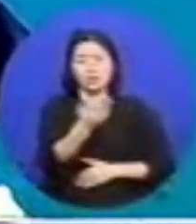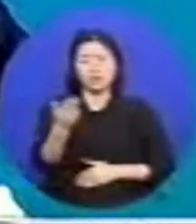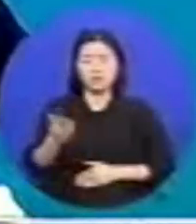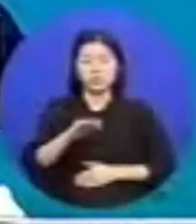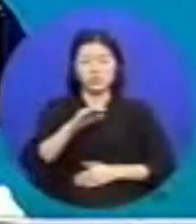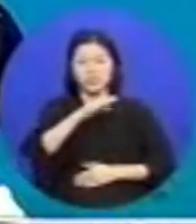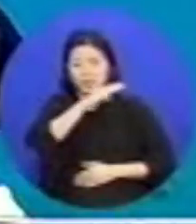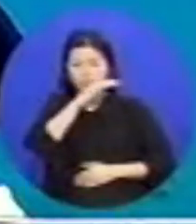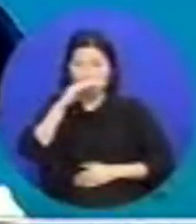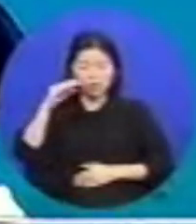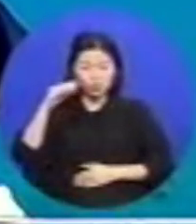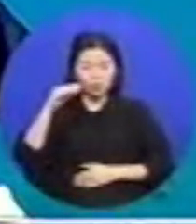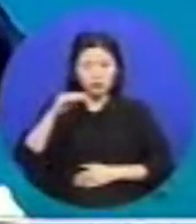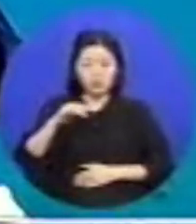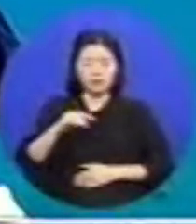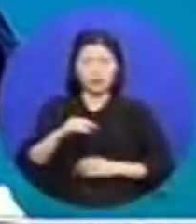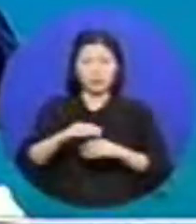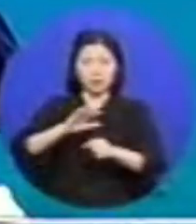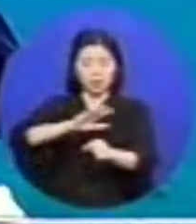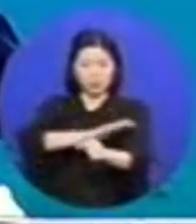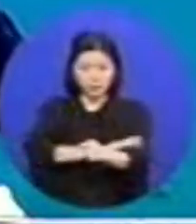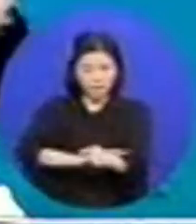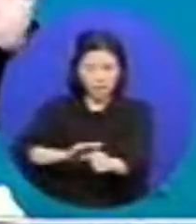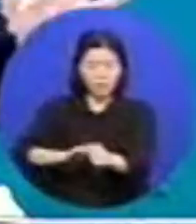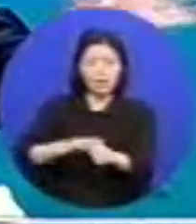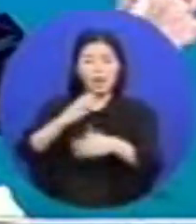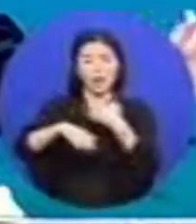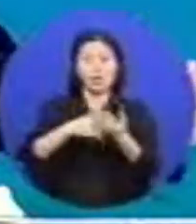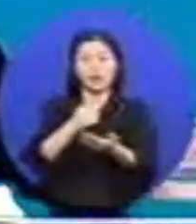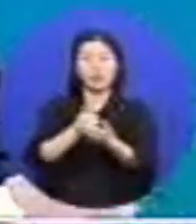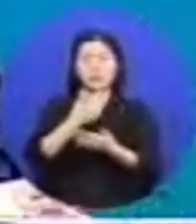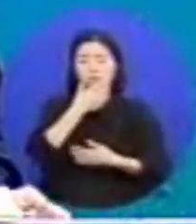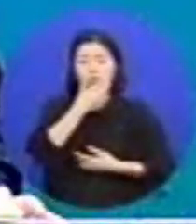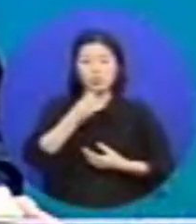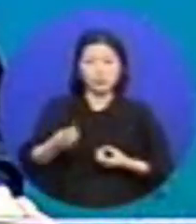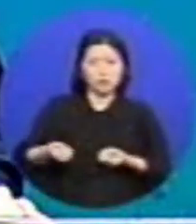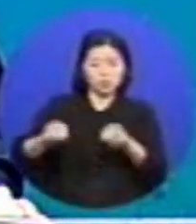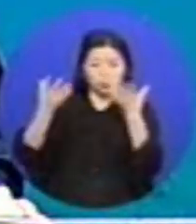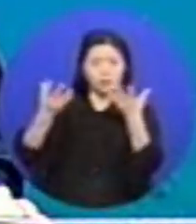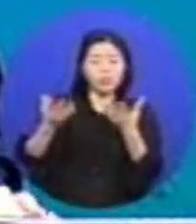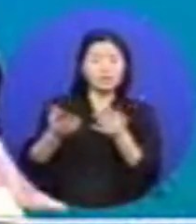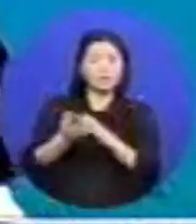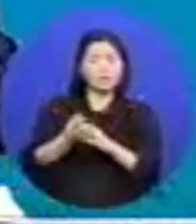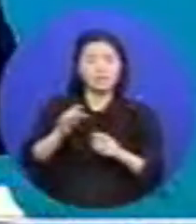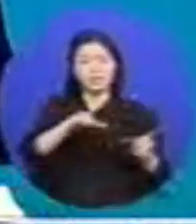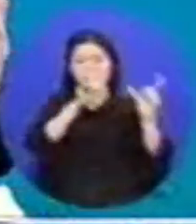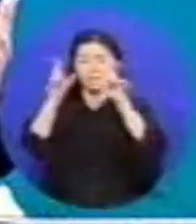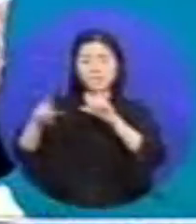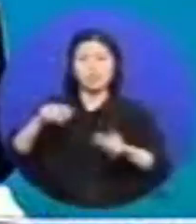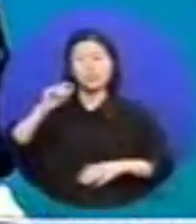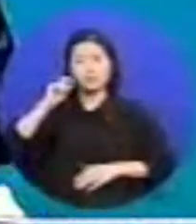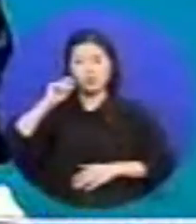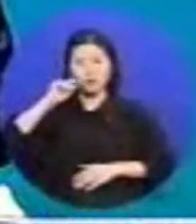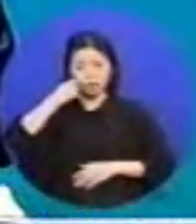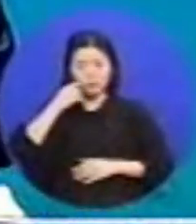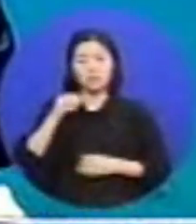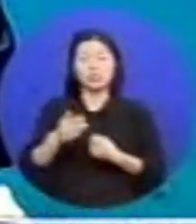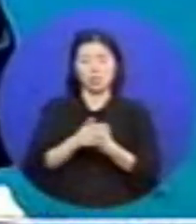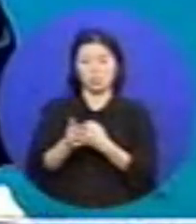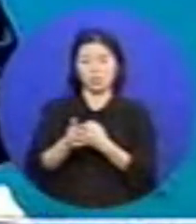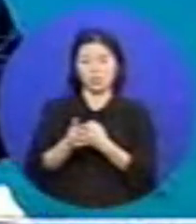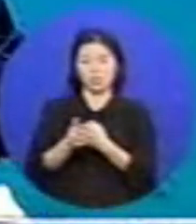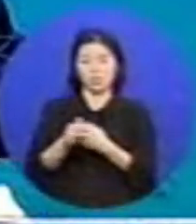제대로 정상적으로 하나님이 축복하는 삶을 살 수가 없으니까 그런 거예요. 우리도 알지 못하는 사이에 내